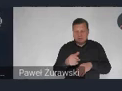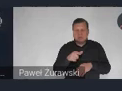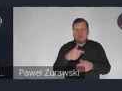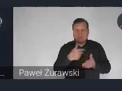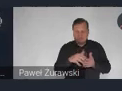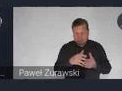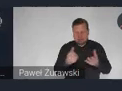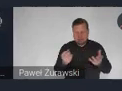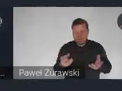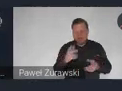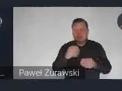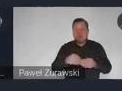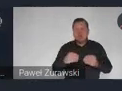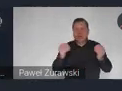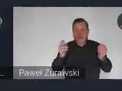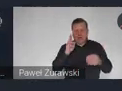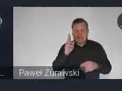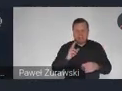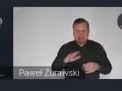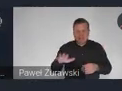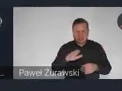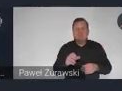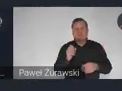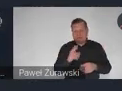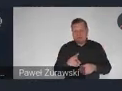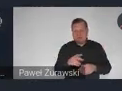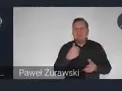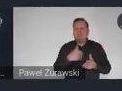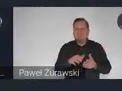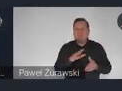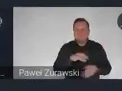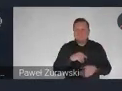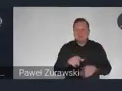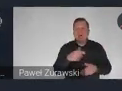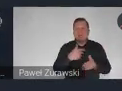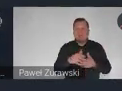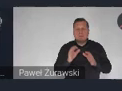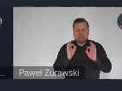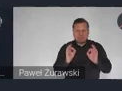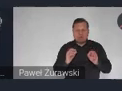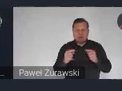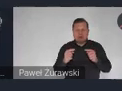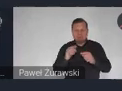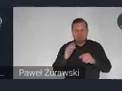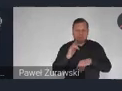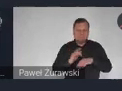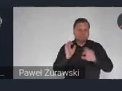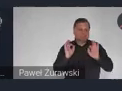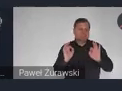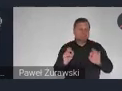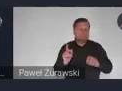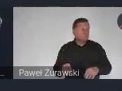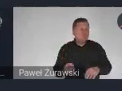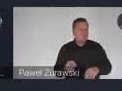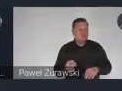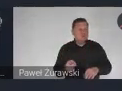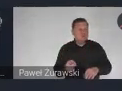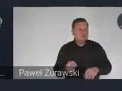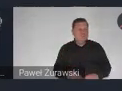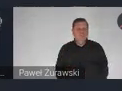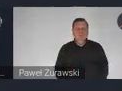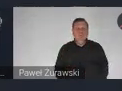instytucjonalnego co więcej wydatki muszą być racjonalne celowe i efektywne powinny